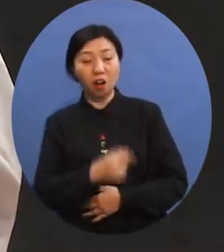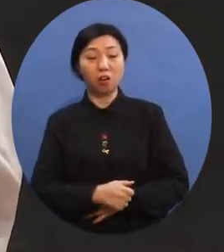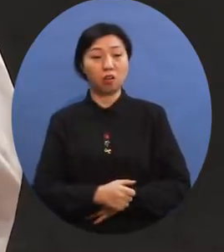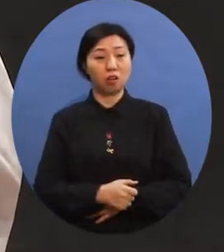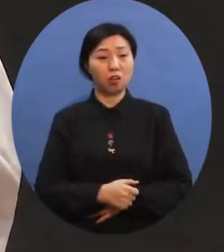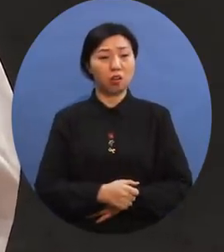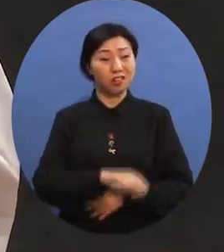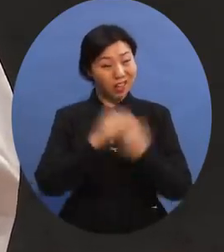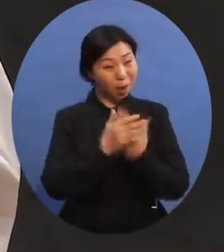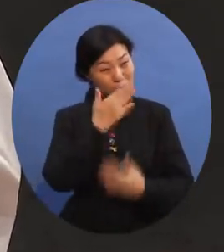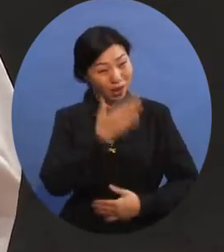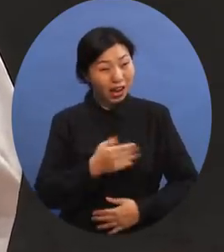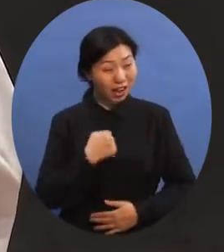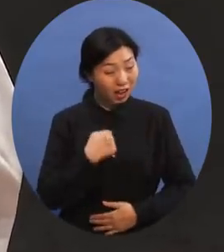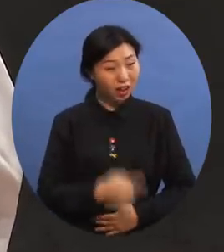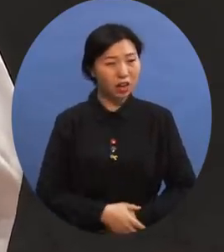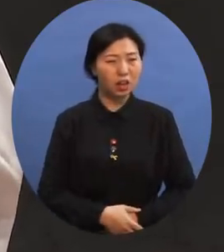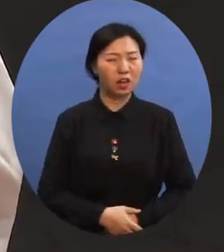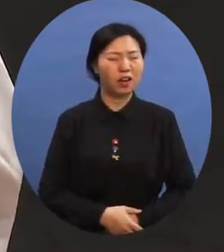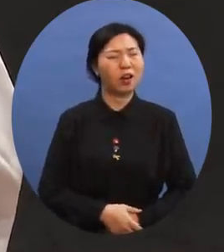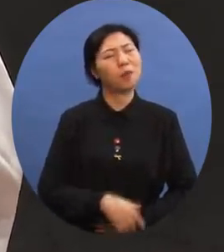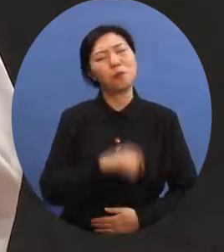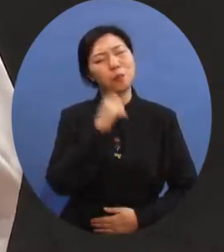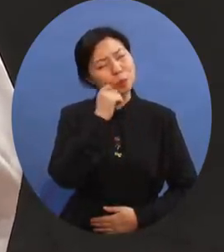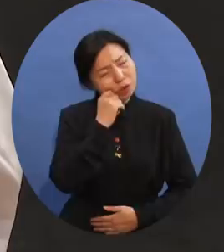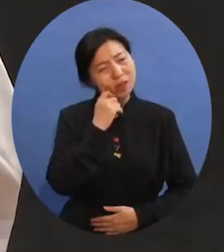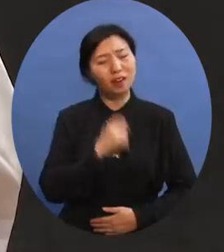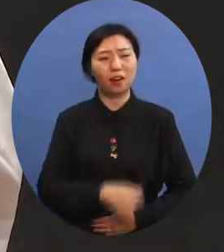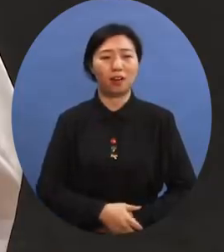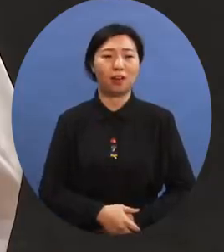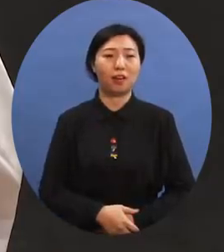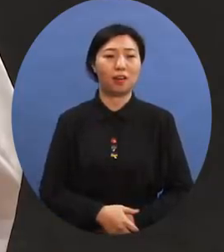수가 없잖아.